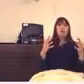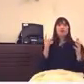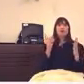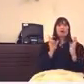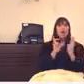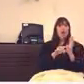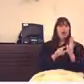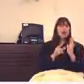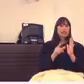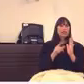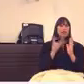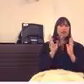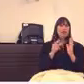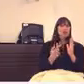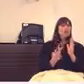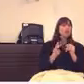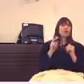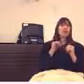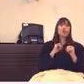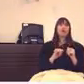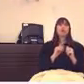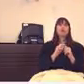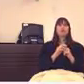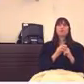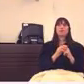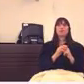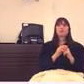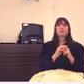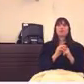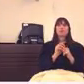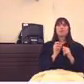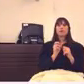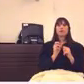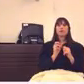לוגיסטית מתאימים עוד יותר פי 100 מהמבנה, שהם, אני,